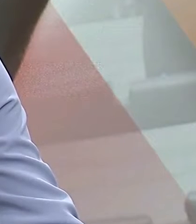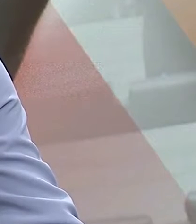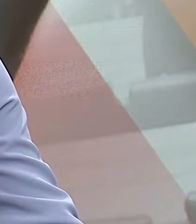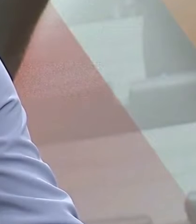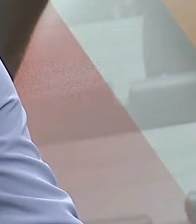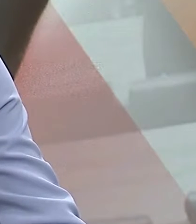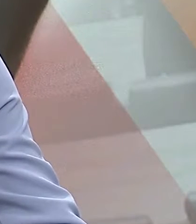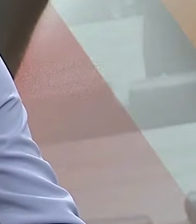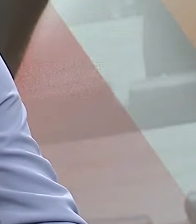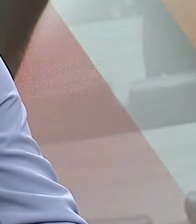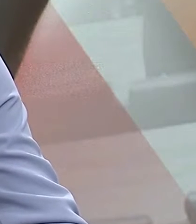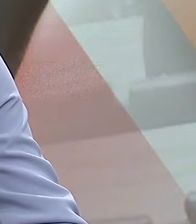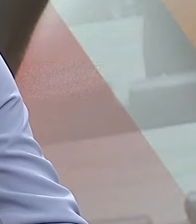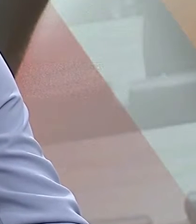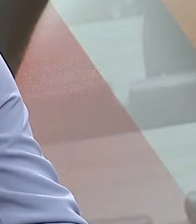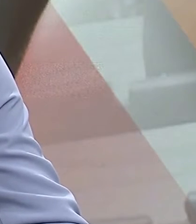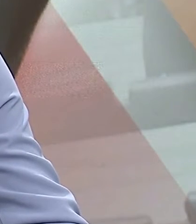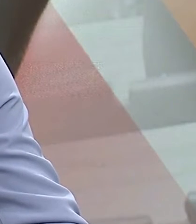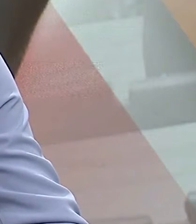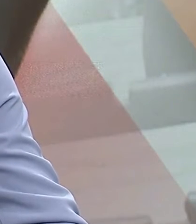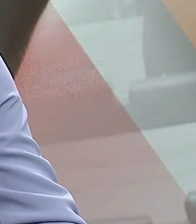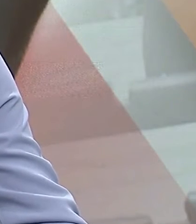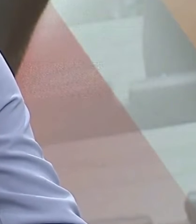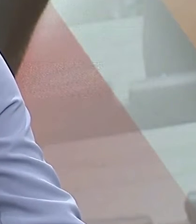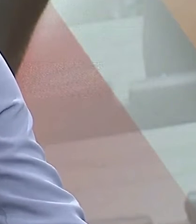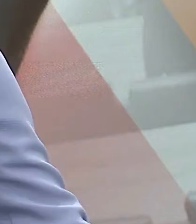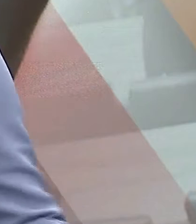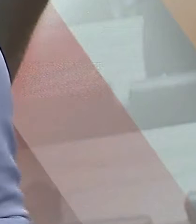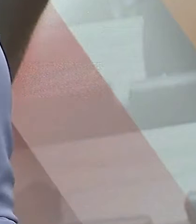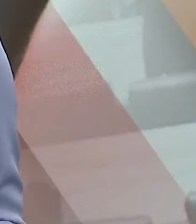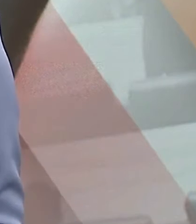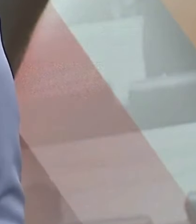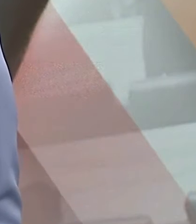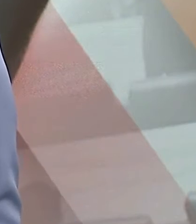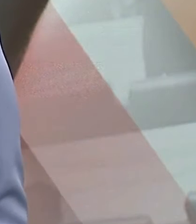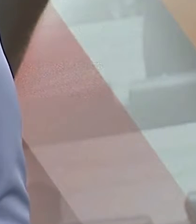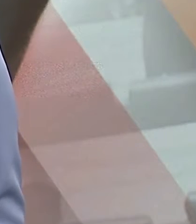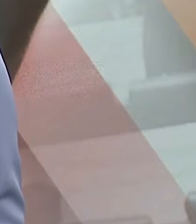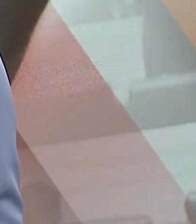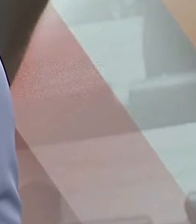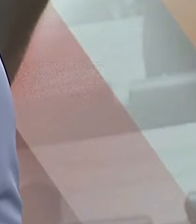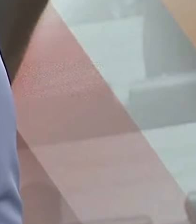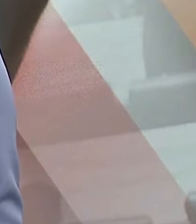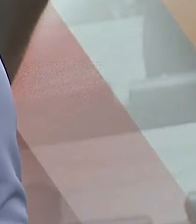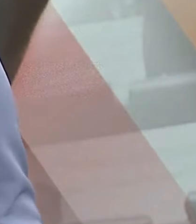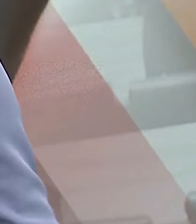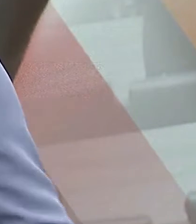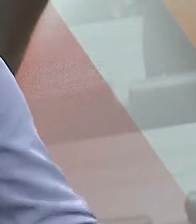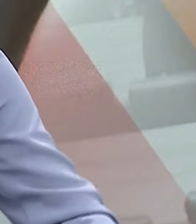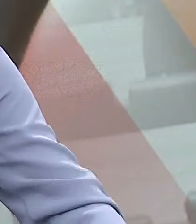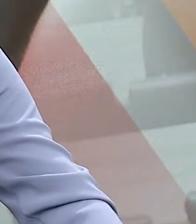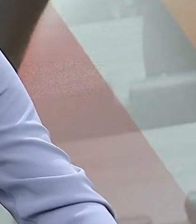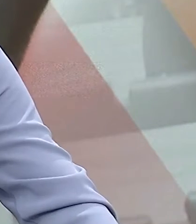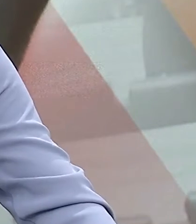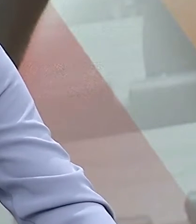ว่าการกสวงแงงานค่ะถกอภิปรายถงการดูแลแงงานทั้งในประเทศและแงงานข้ามชาติรวมถึงระบบปกันสัคม